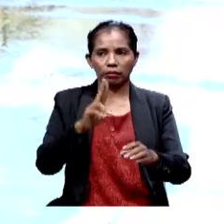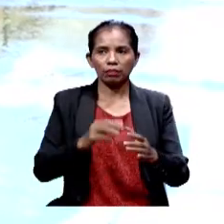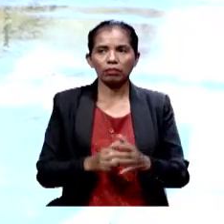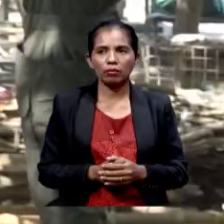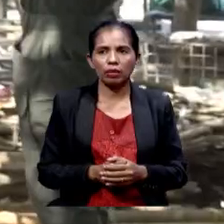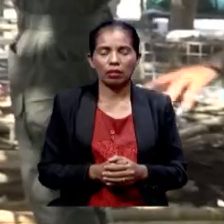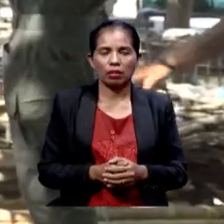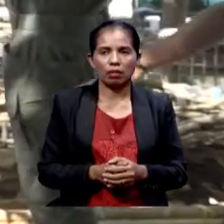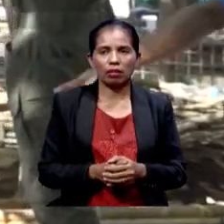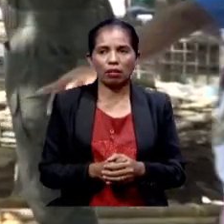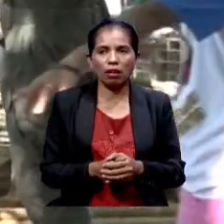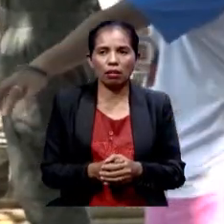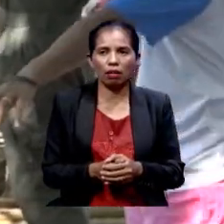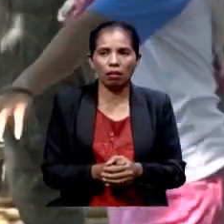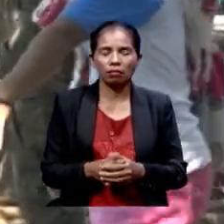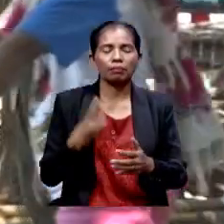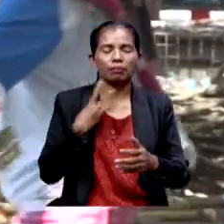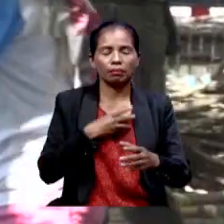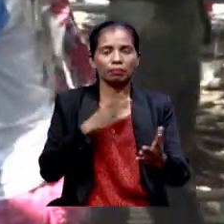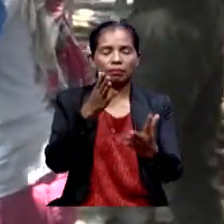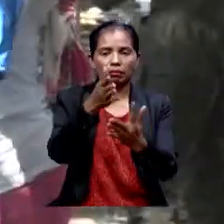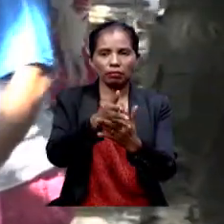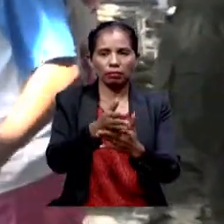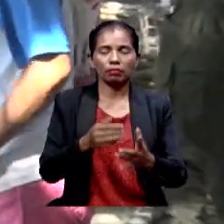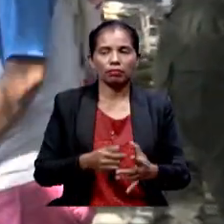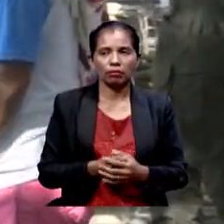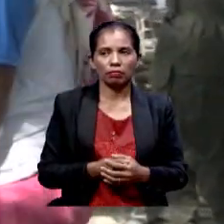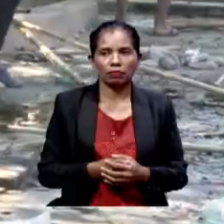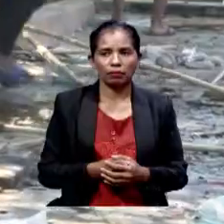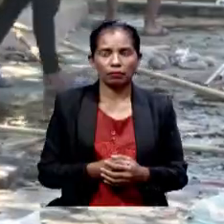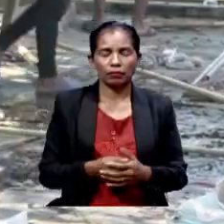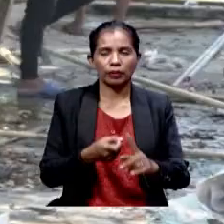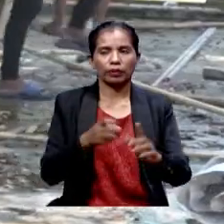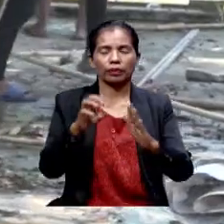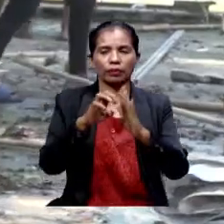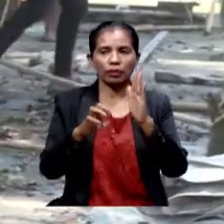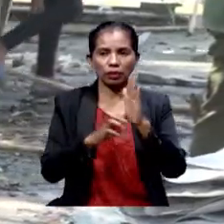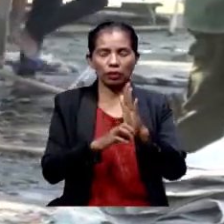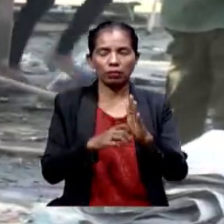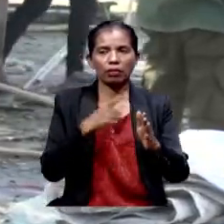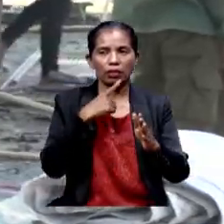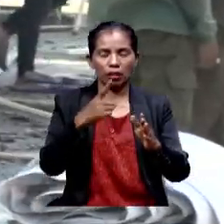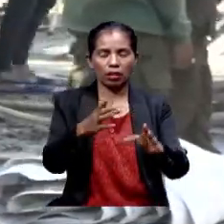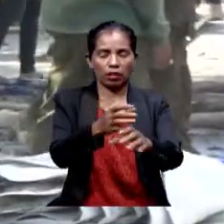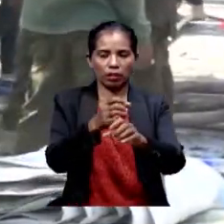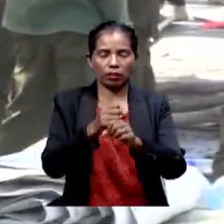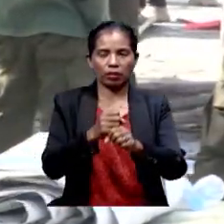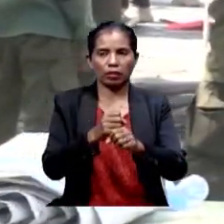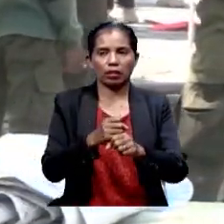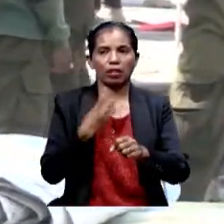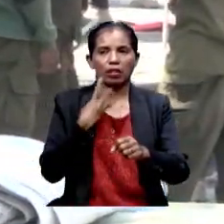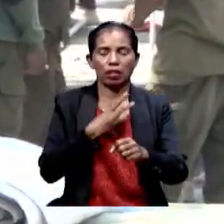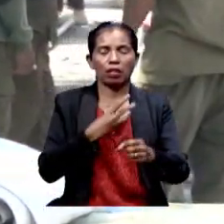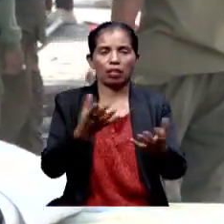larang nona ami tama fali ba larang ne ba Ya husi be istaru makaru ka mai sira be sobu ami tama balara. Ami hakara